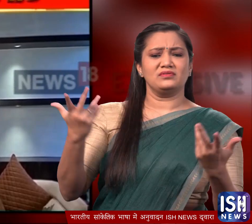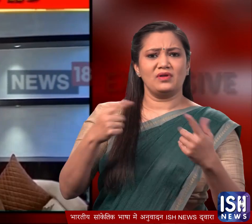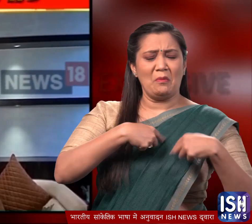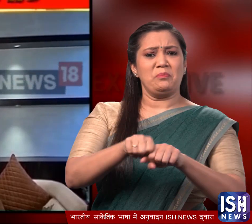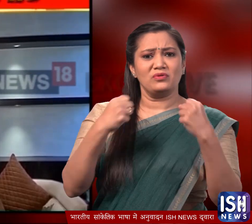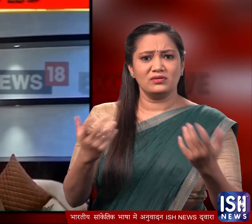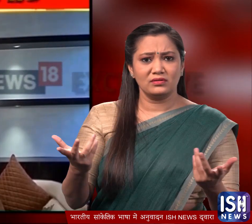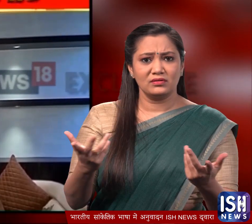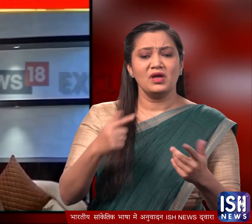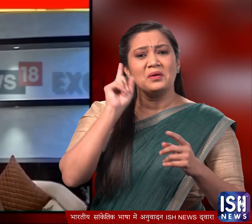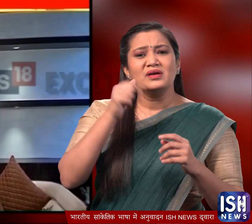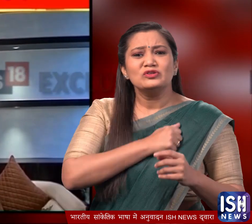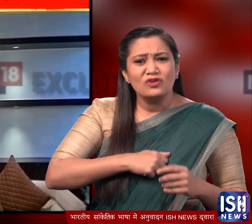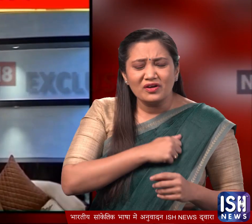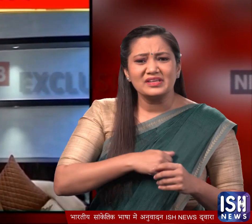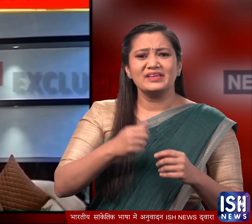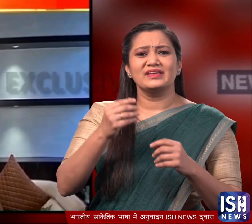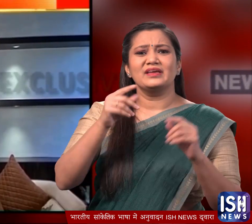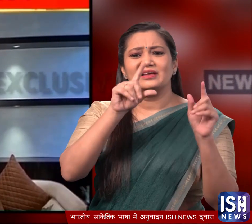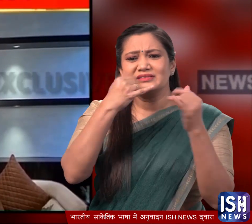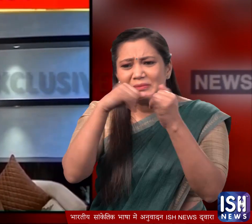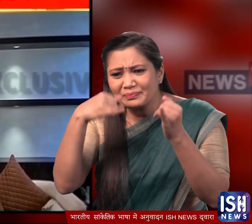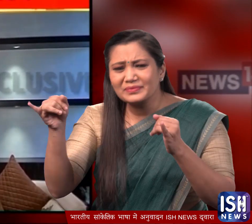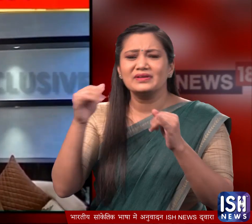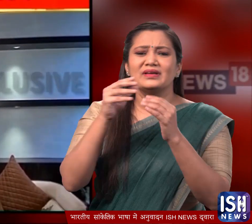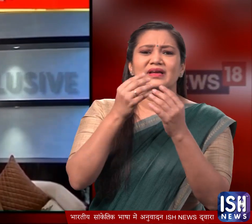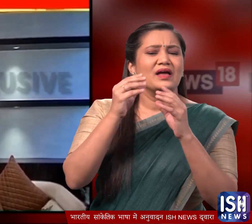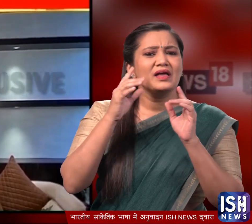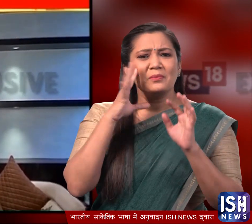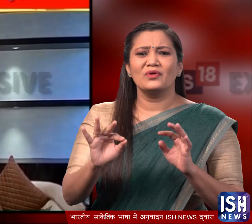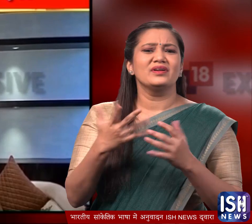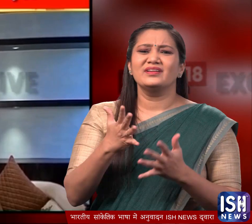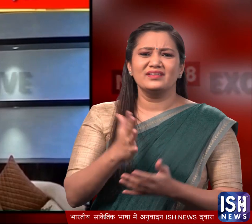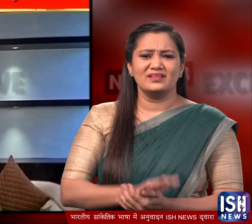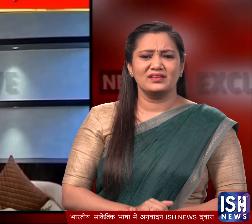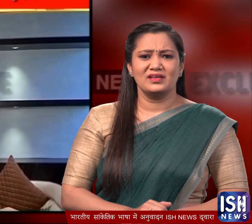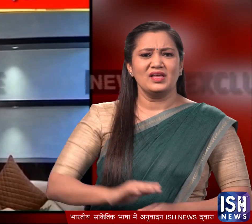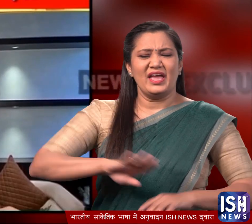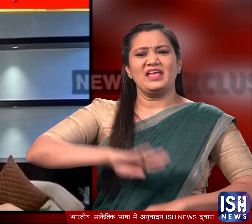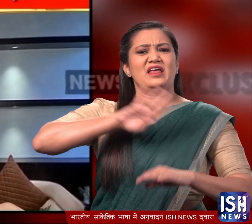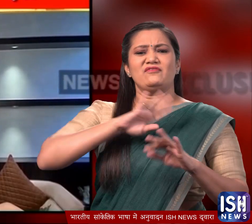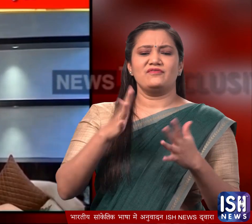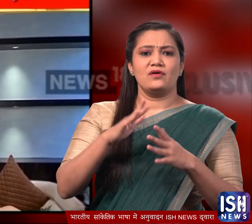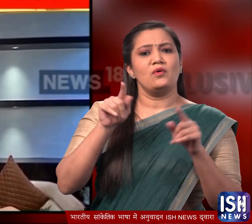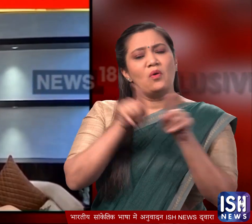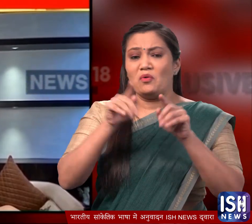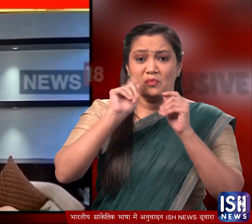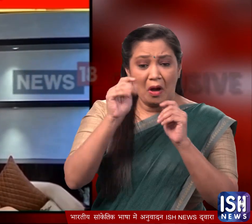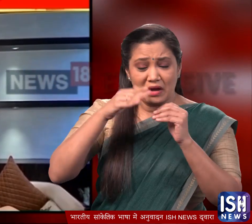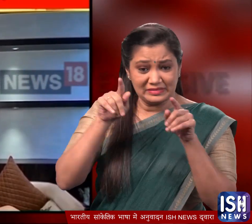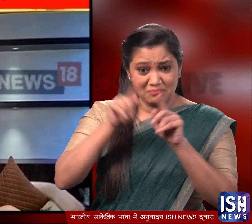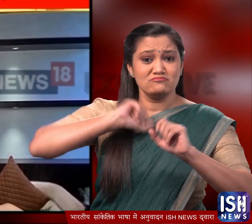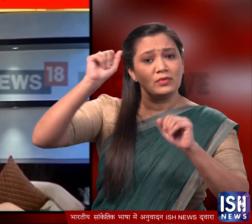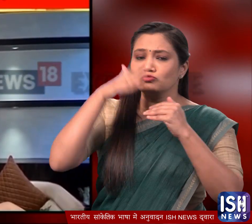है, तो इस कारण माफी मांगना, दृश्यों को हटाना, इन बातों से हमारा